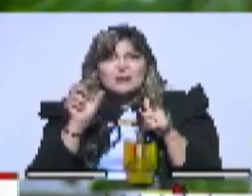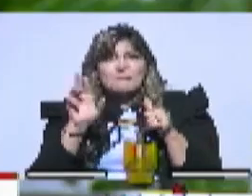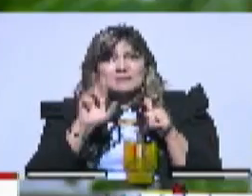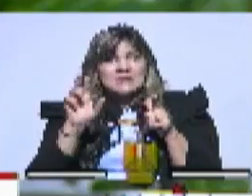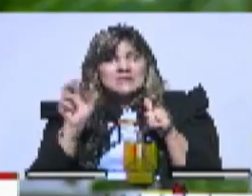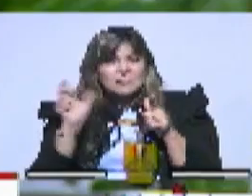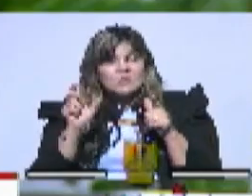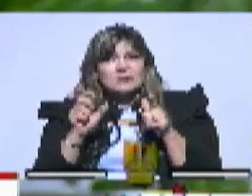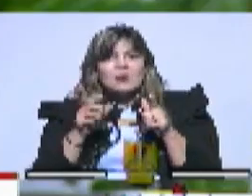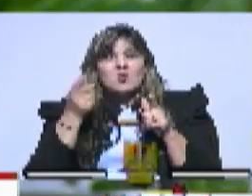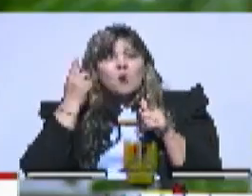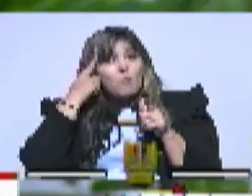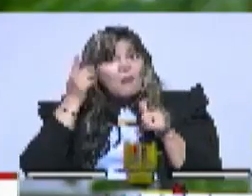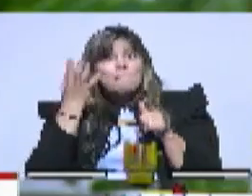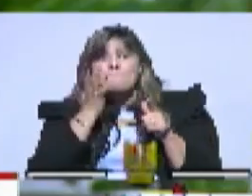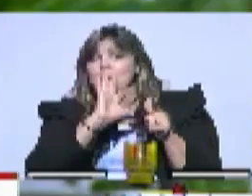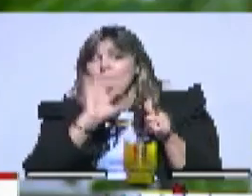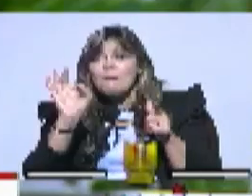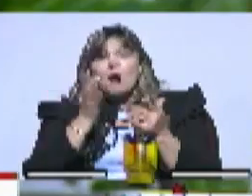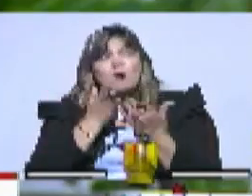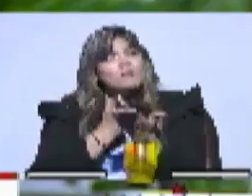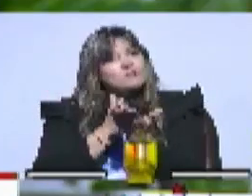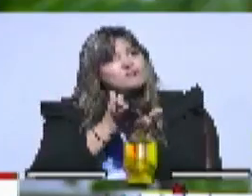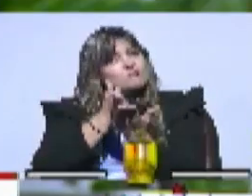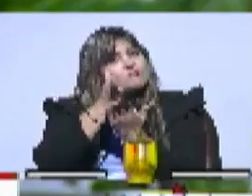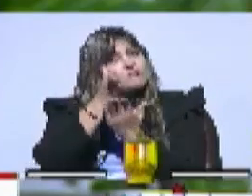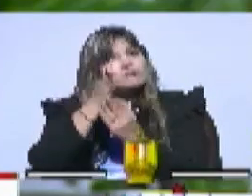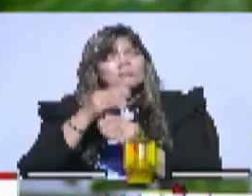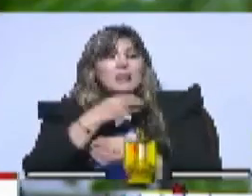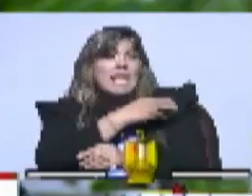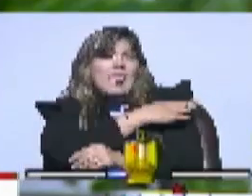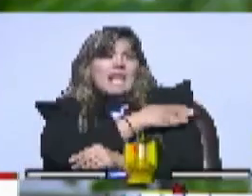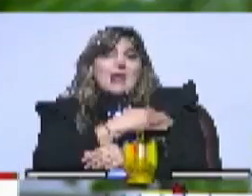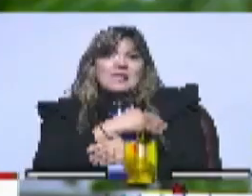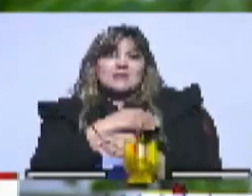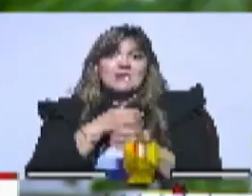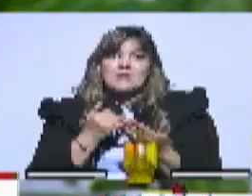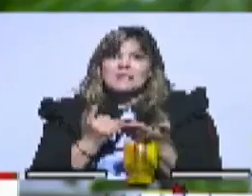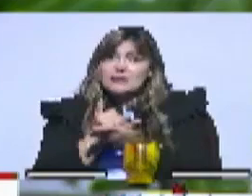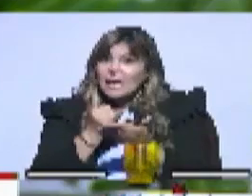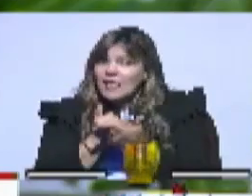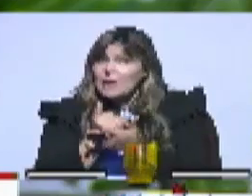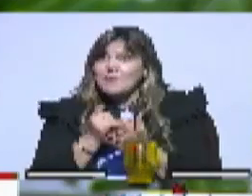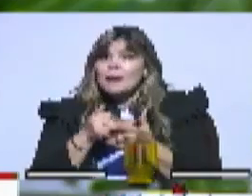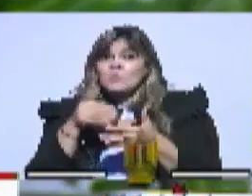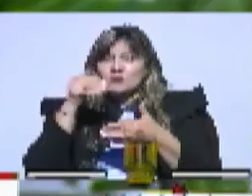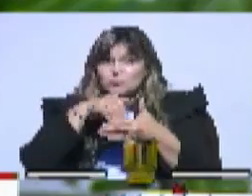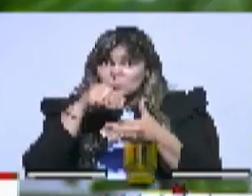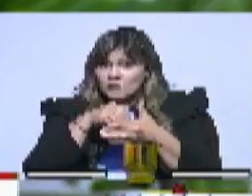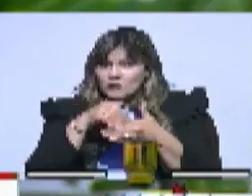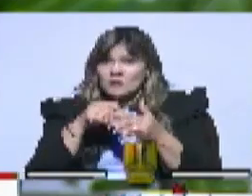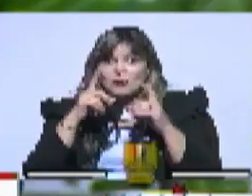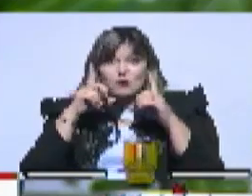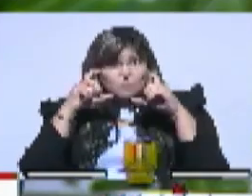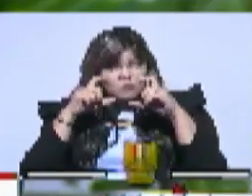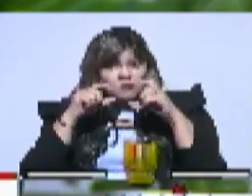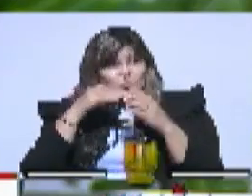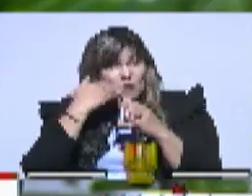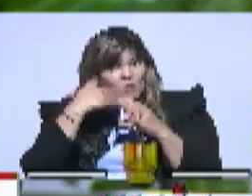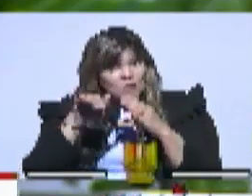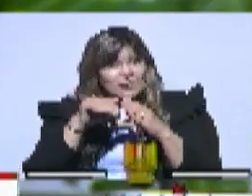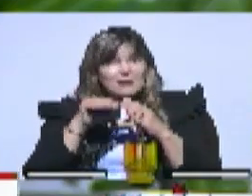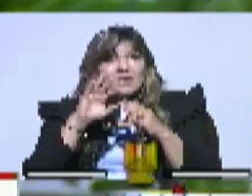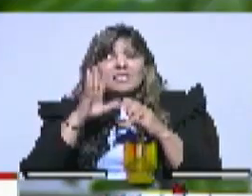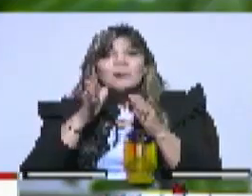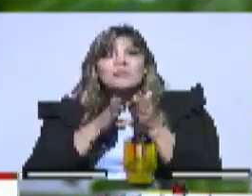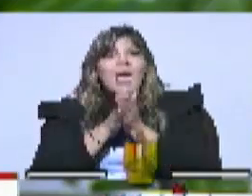بالاستقامة ومعروف بنبل القصد إلى لجنة انتخابية ويتم تسليط الضوء على ده، هذا هو